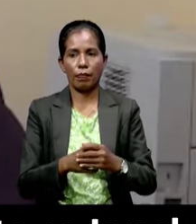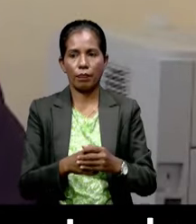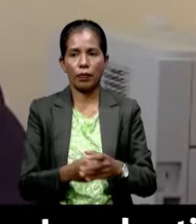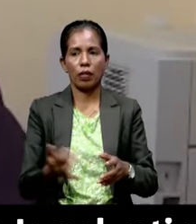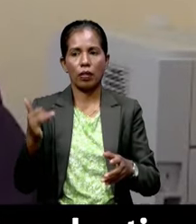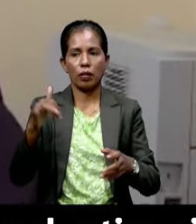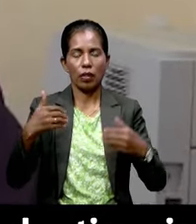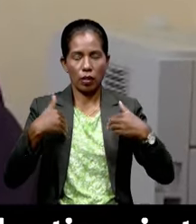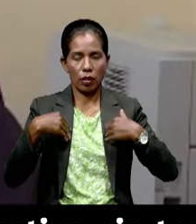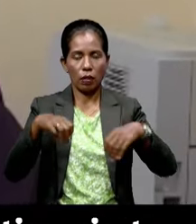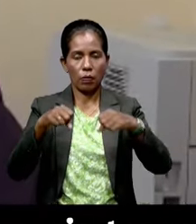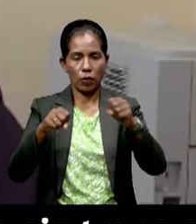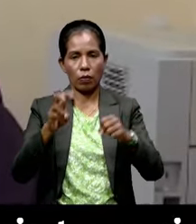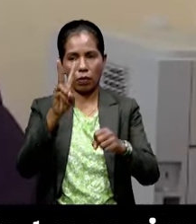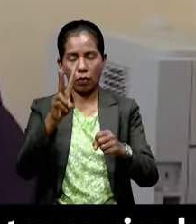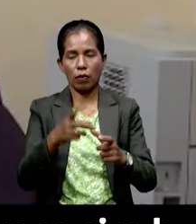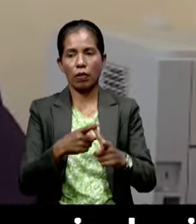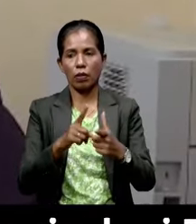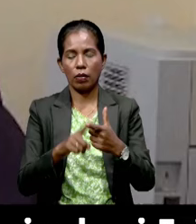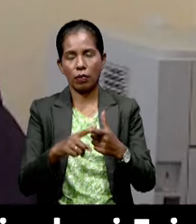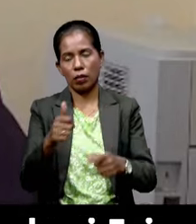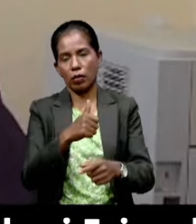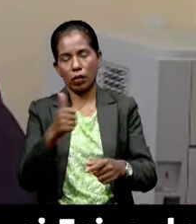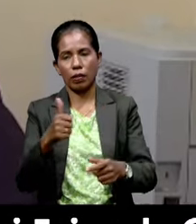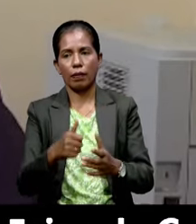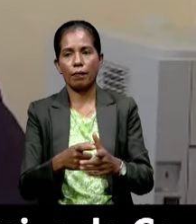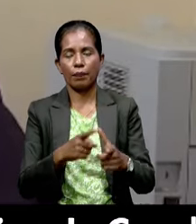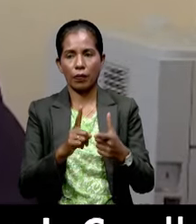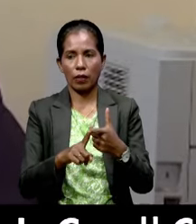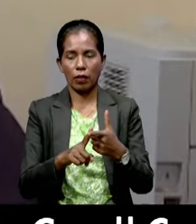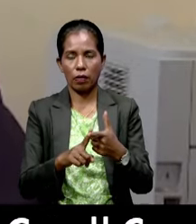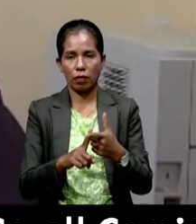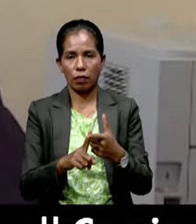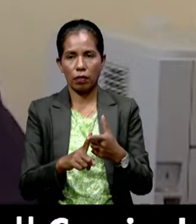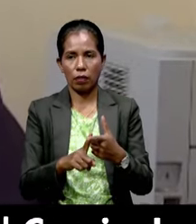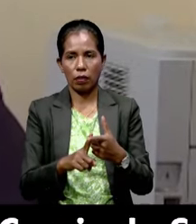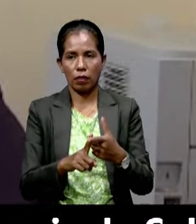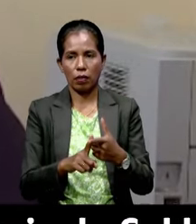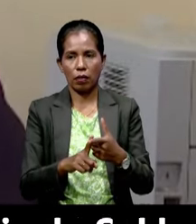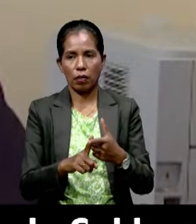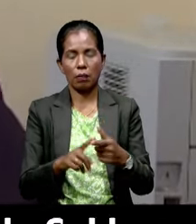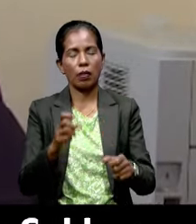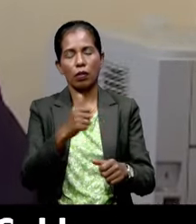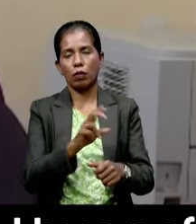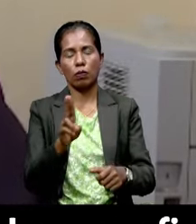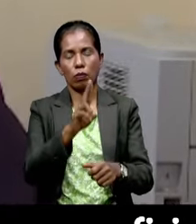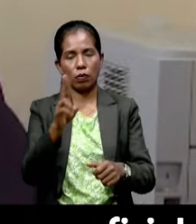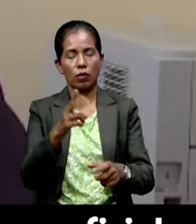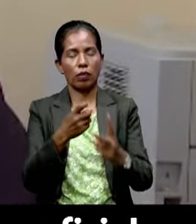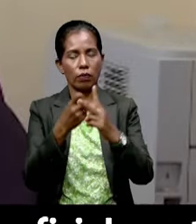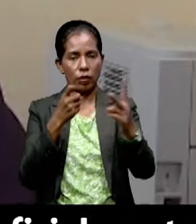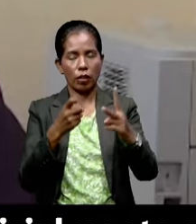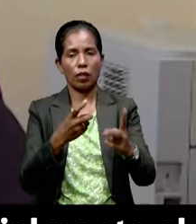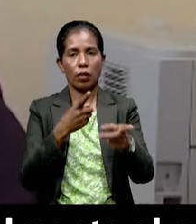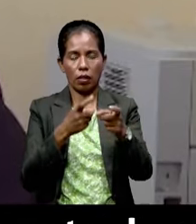siri ha motor lua. Hotan sir seluk ya kotu. Ira maka iya balu maka uja piska tiru. Ira maka rasarau